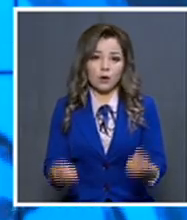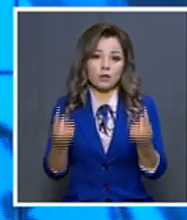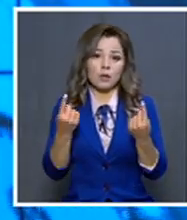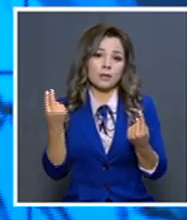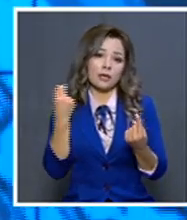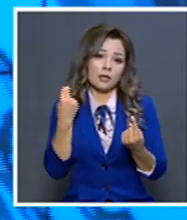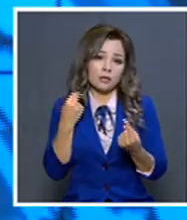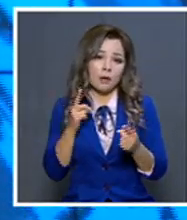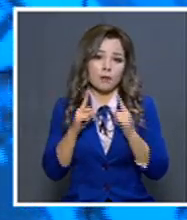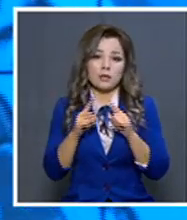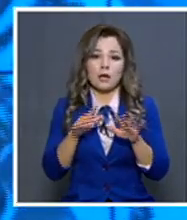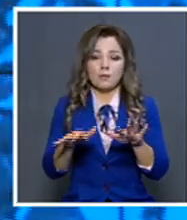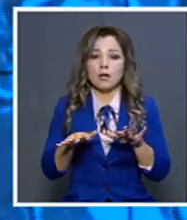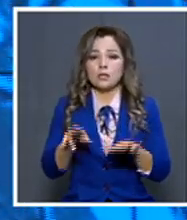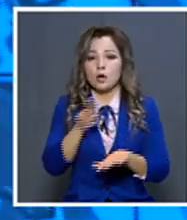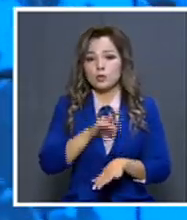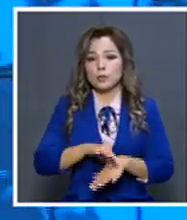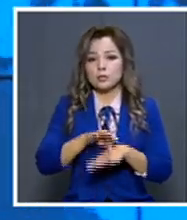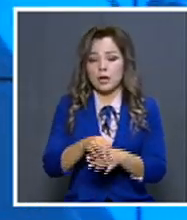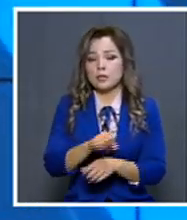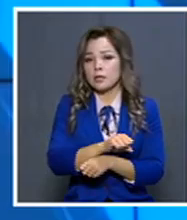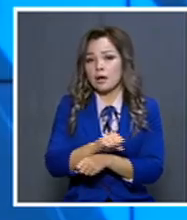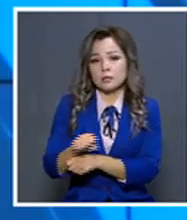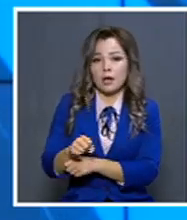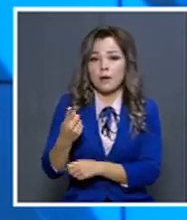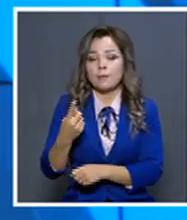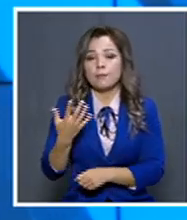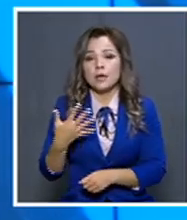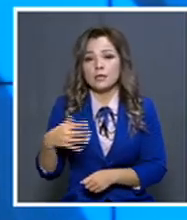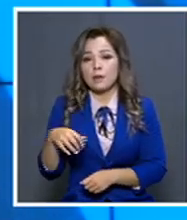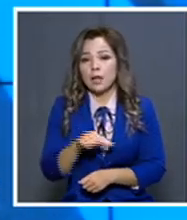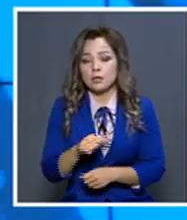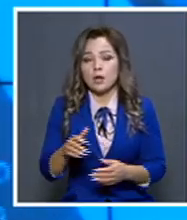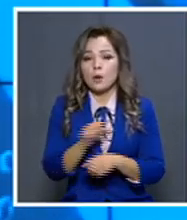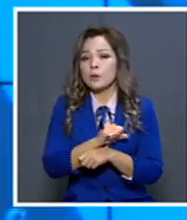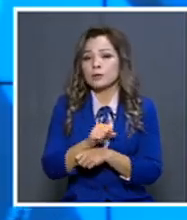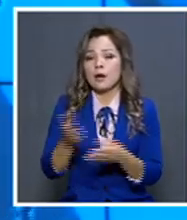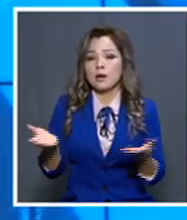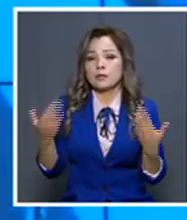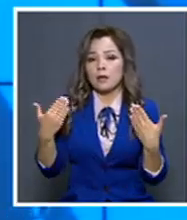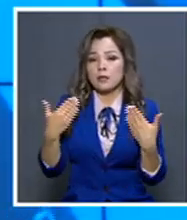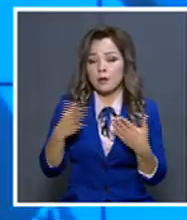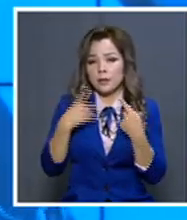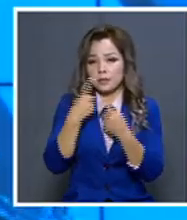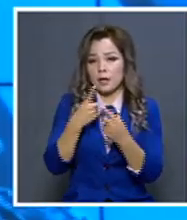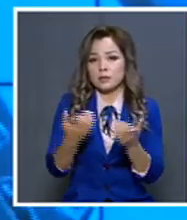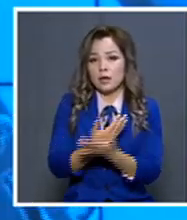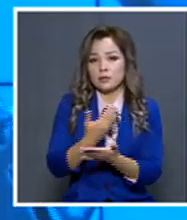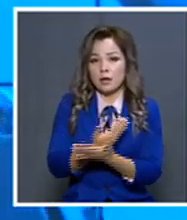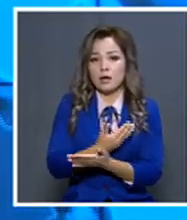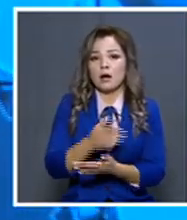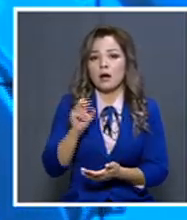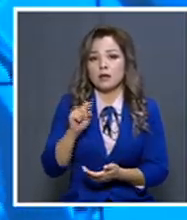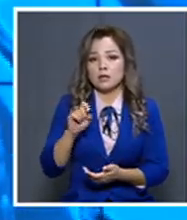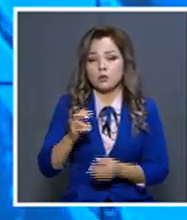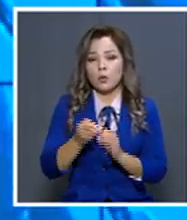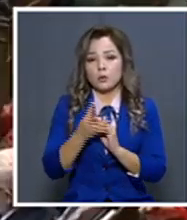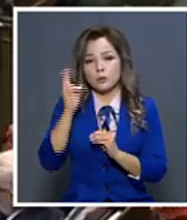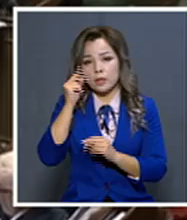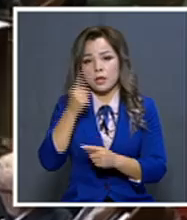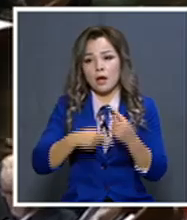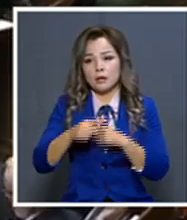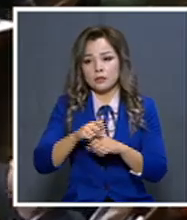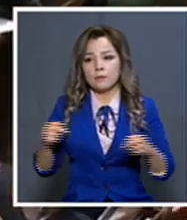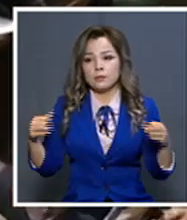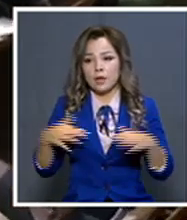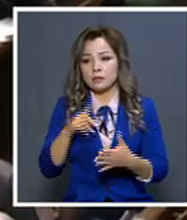Бүгін Ұлыбритания парламенті жұмысын тоқтатып 5 апталық үзіліс жариялады. Ол қызметіне қазанның 14-інде оралады. Және депутаттар